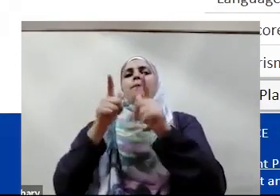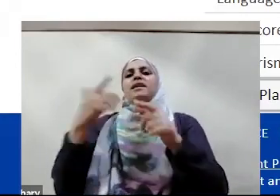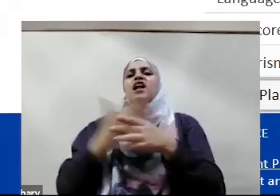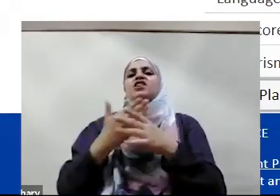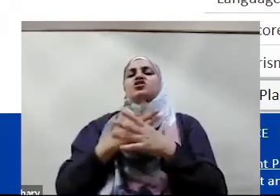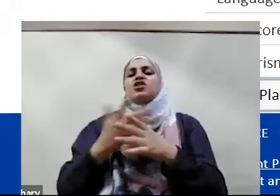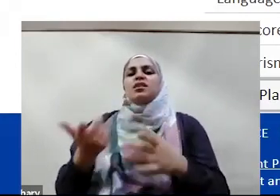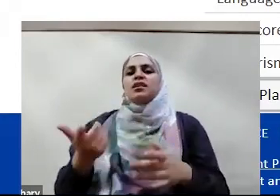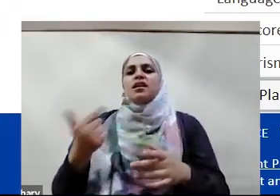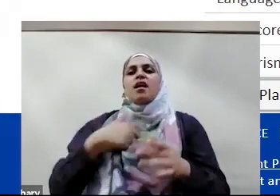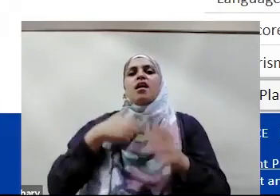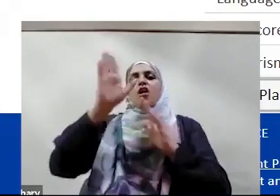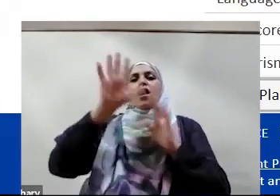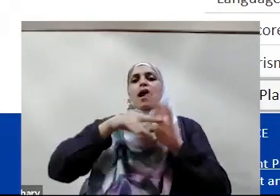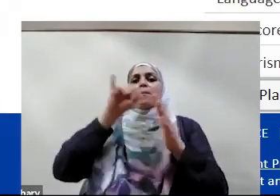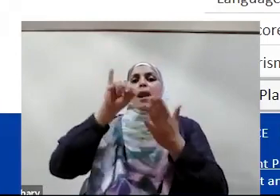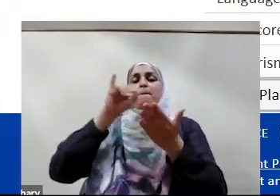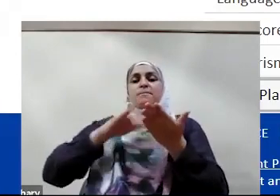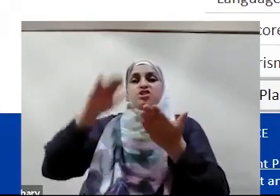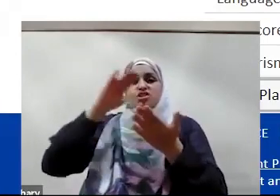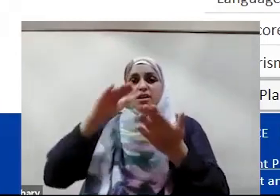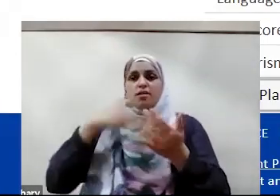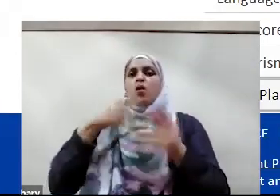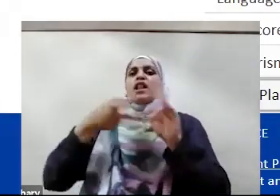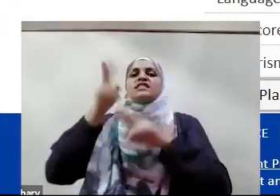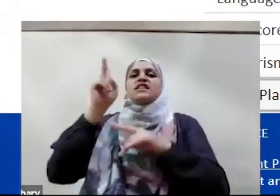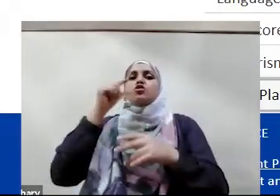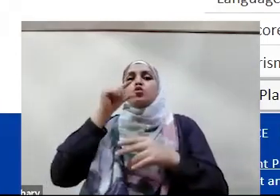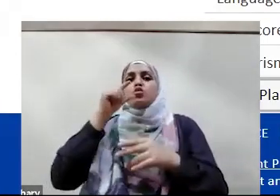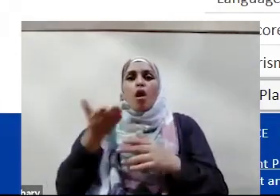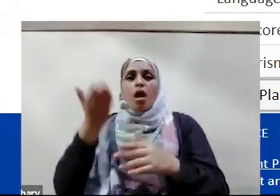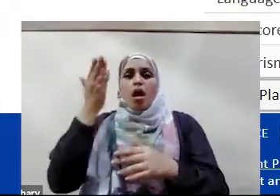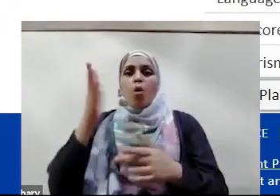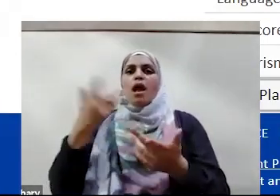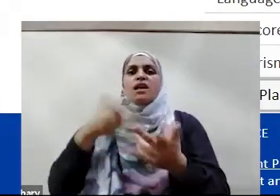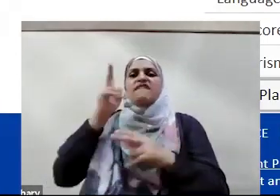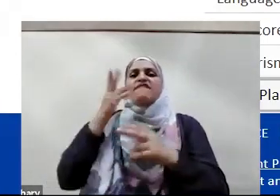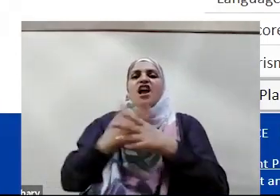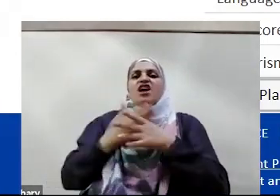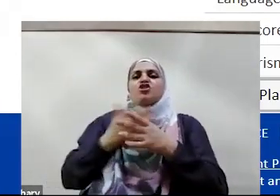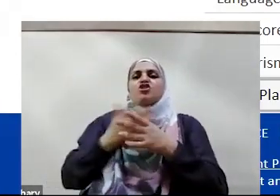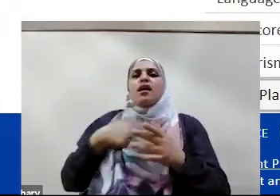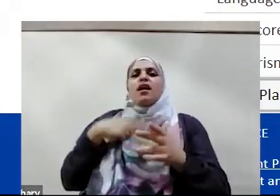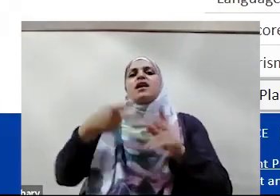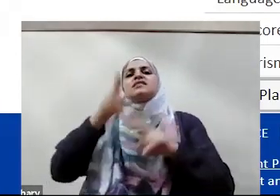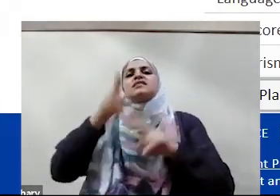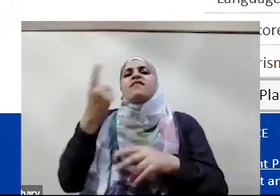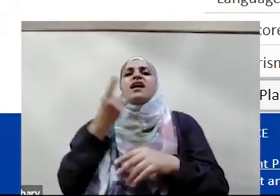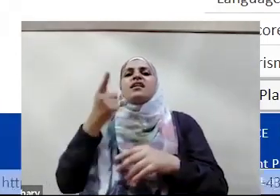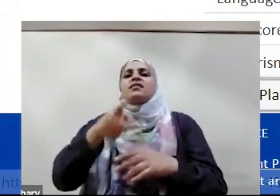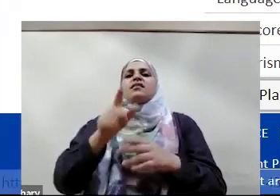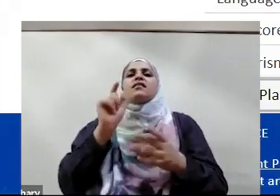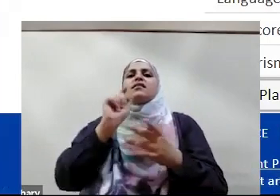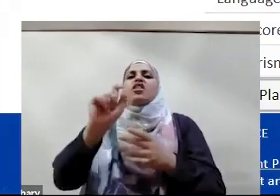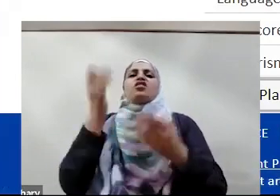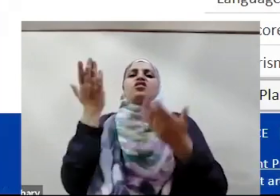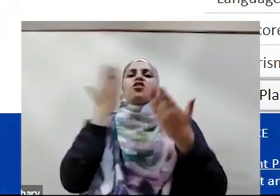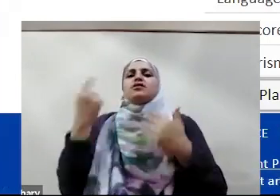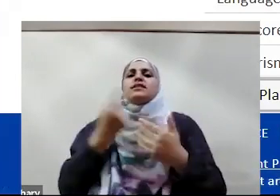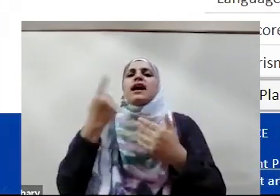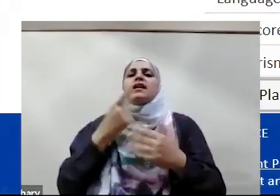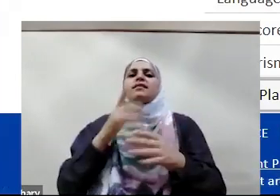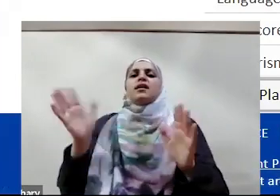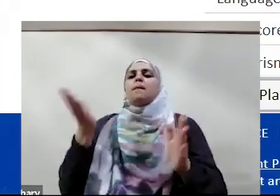رايح اعمل ماجستير ولا دكتوراه ولا جامعه ماده علميه، انا رايح على دراسه مش بتدي درجه علميه، فبختار نون ديجري